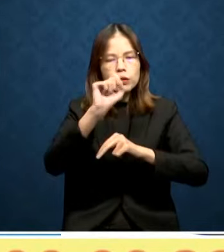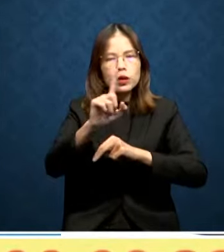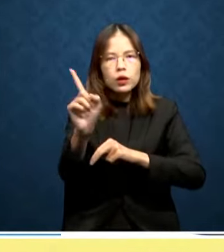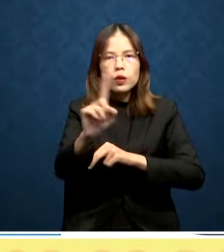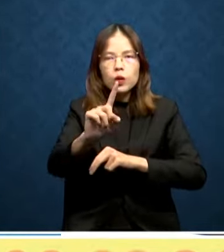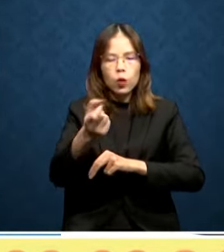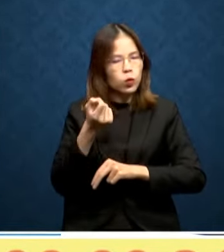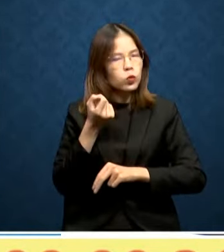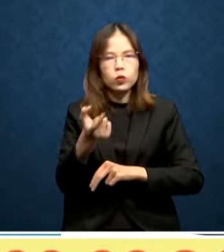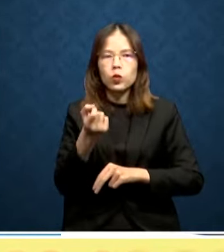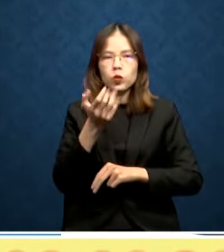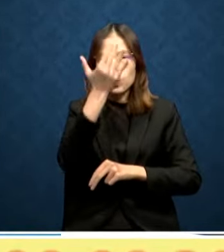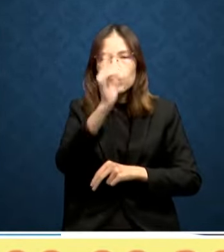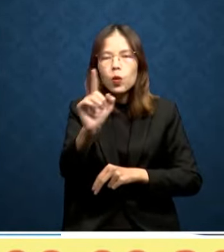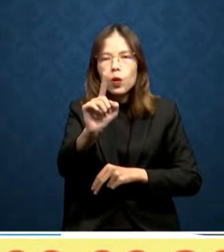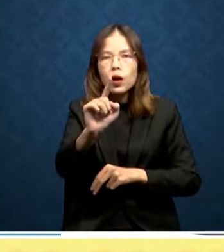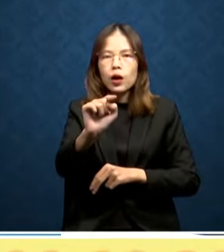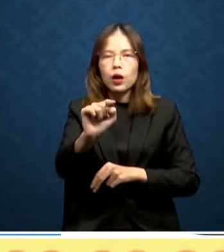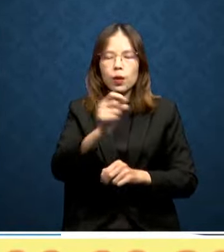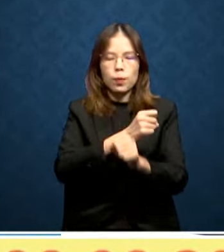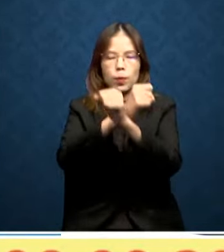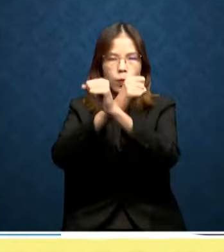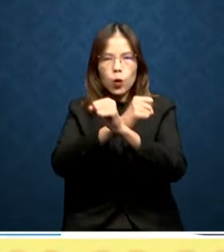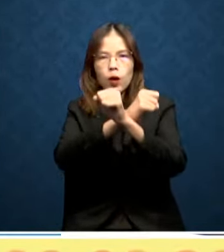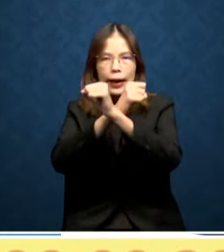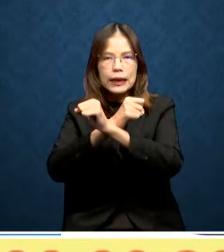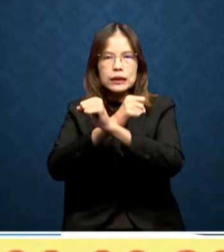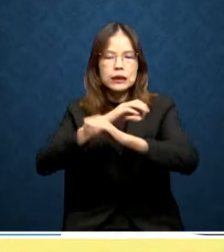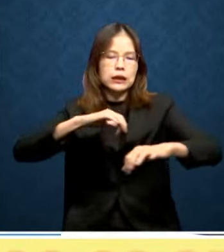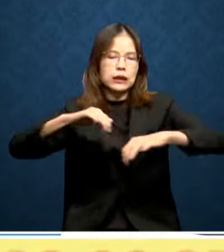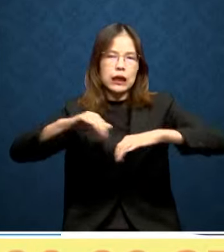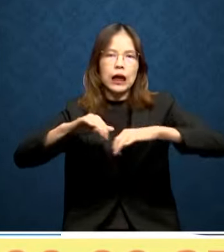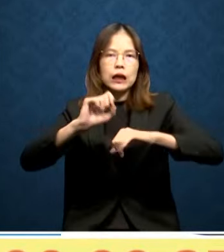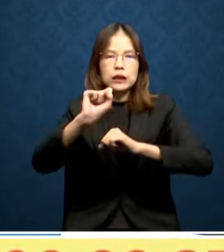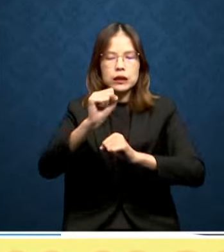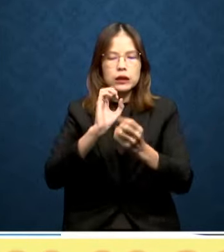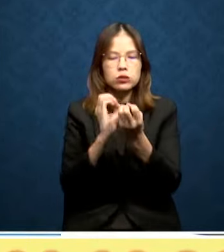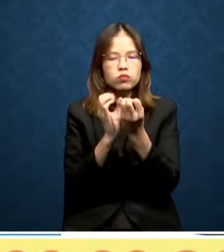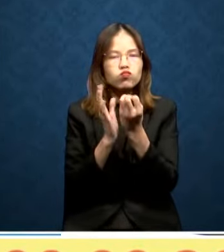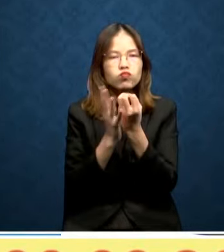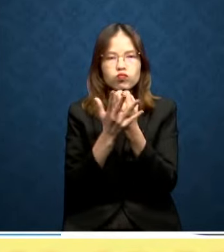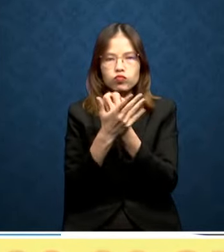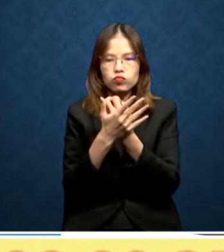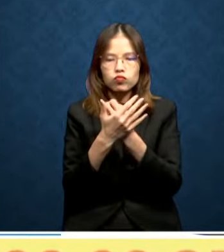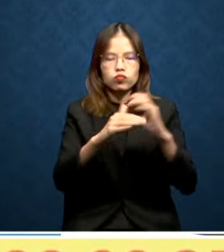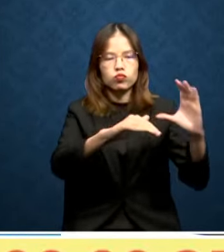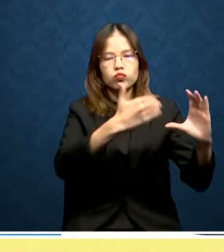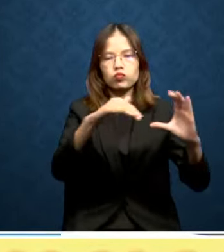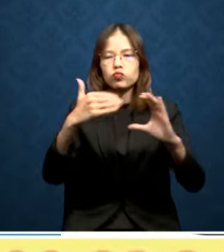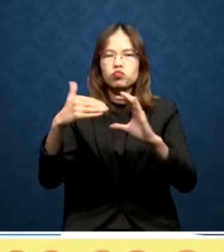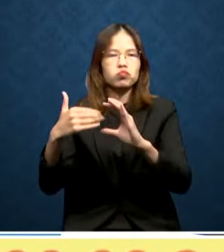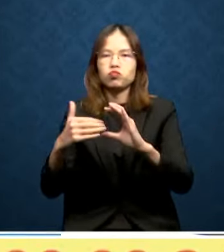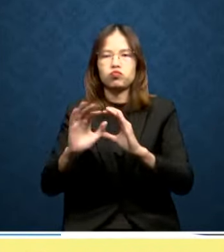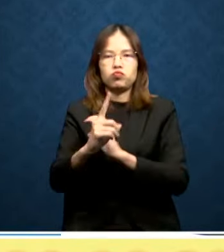อย่างเร่งด่วนเพื่อที่จะป้องกันและปรามไม่ให้พืชผักผลไม้เนี่ยเข้ามาได้อย่าง